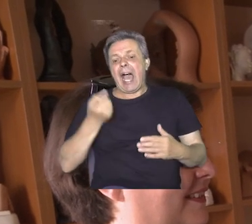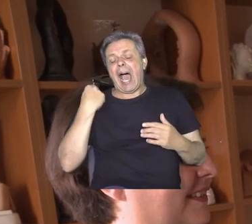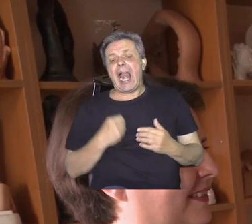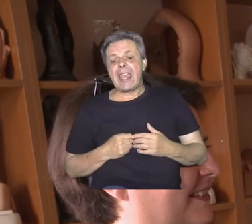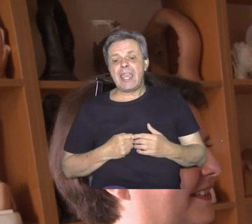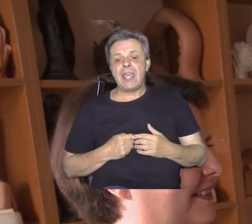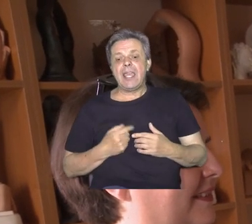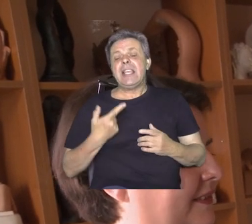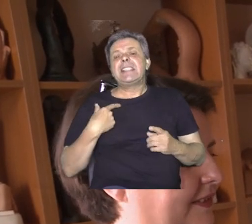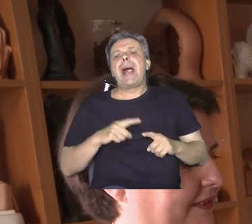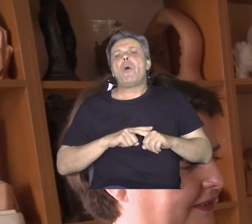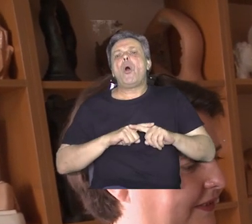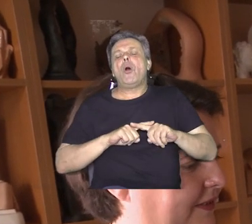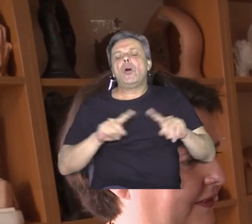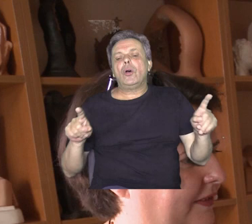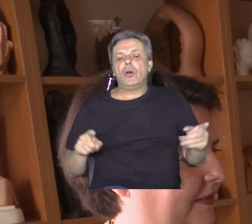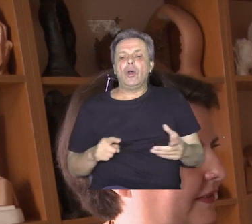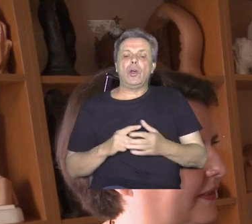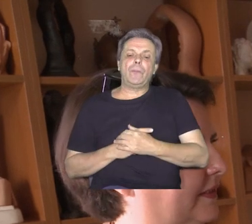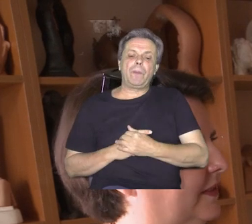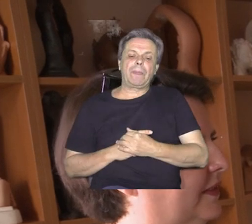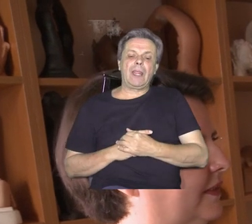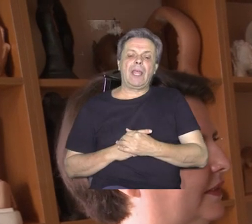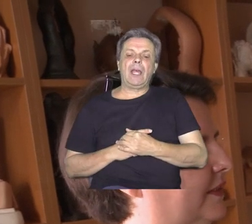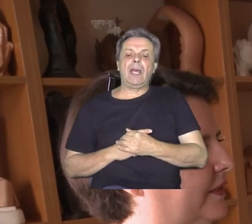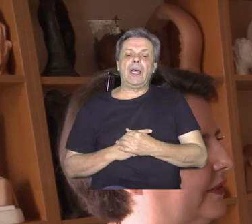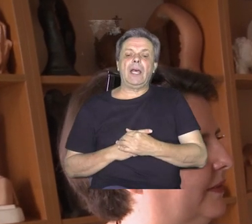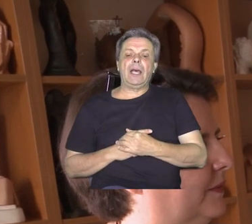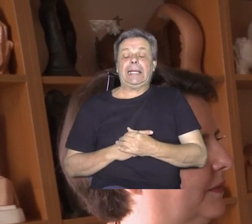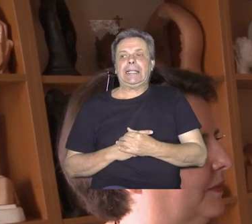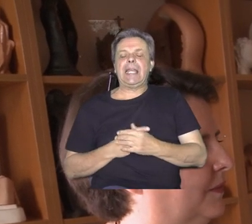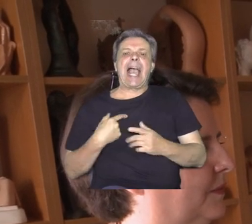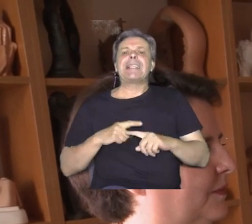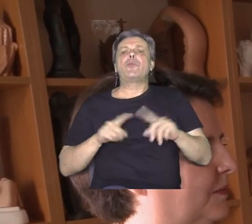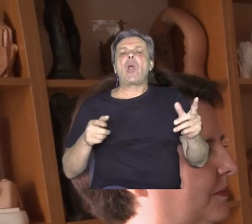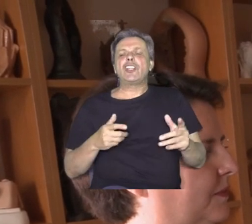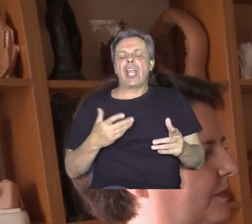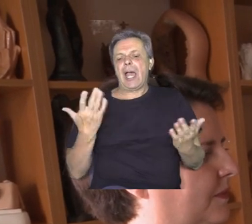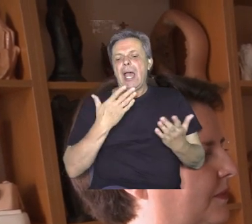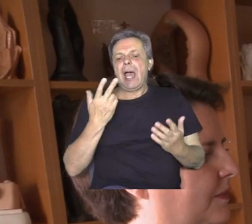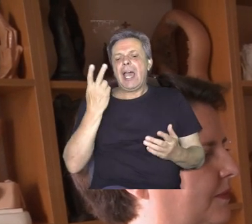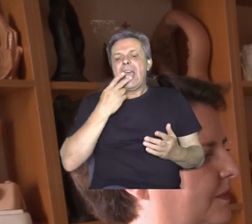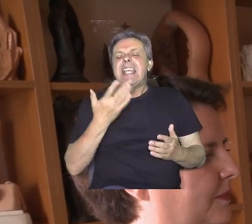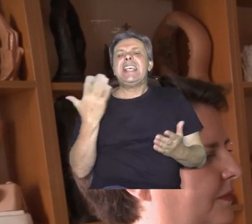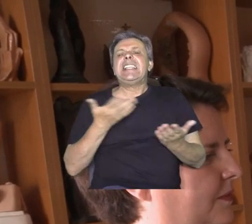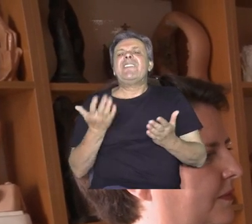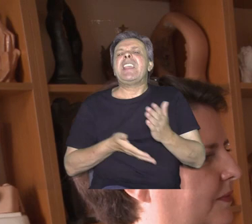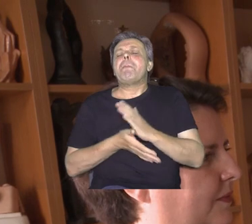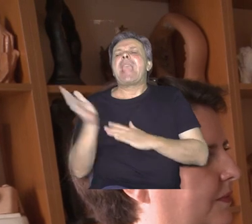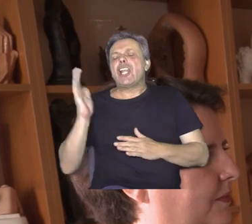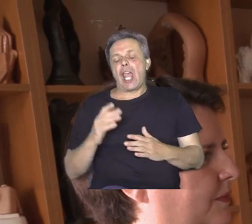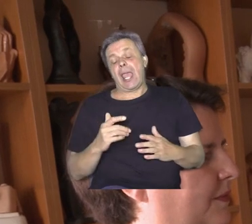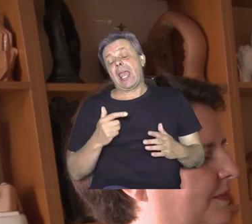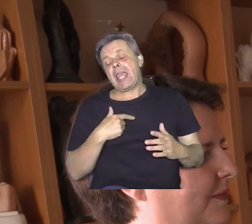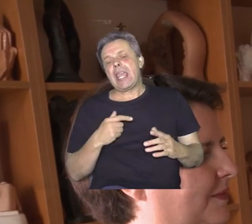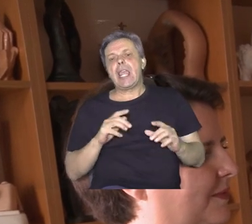Nego sam u drugačoj situaciji od koje svi bježe. Kad me drugačije